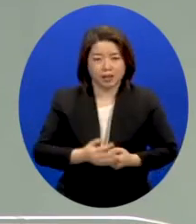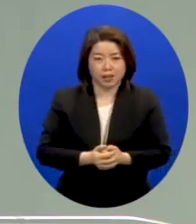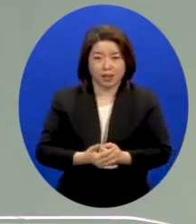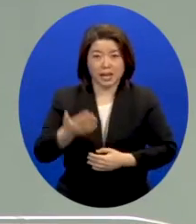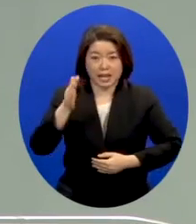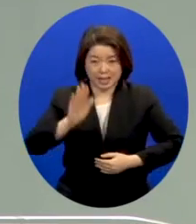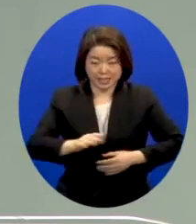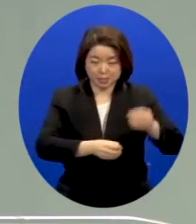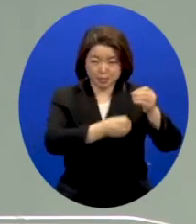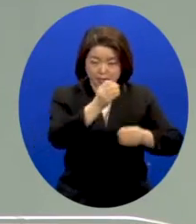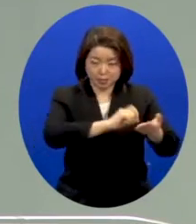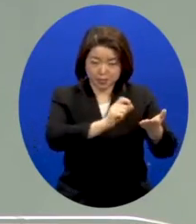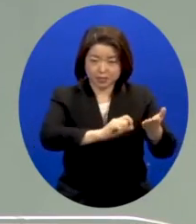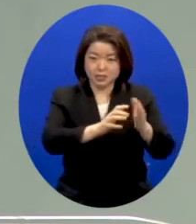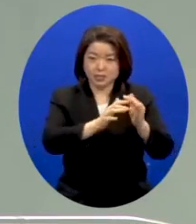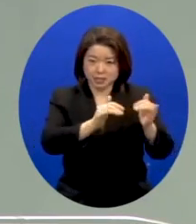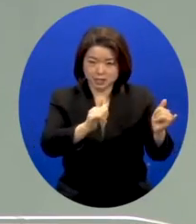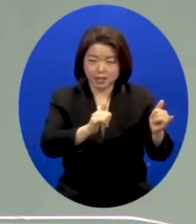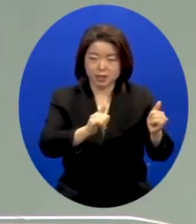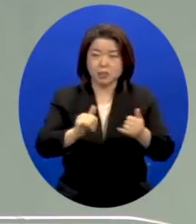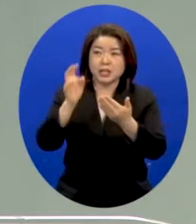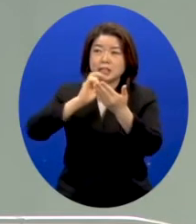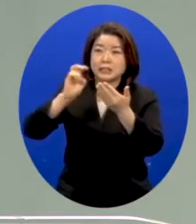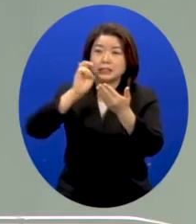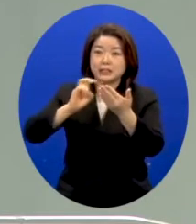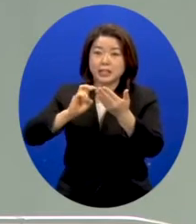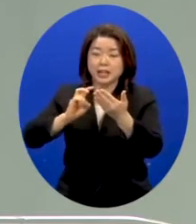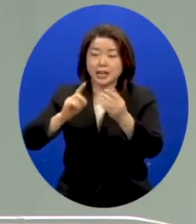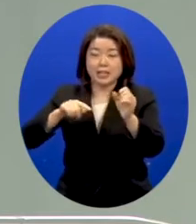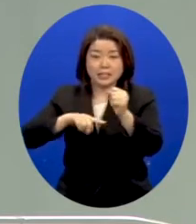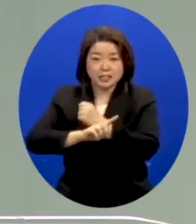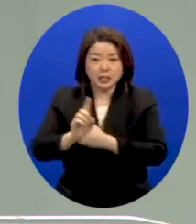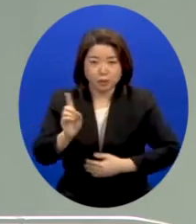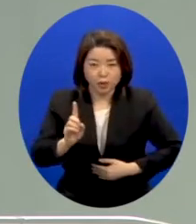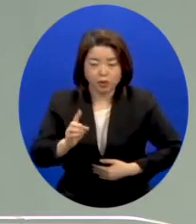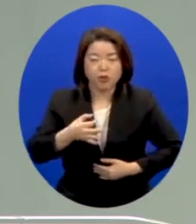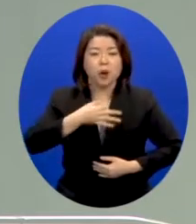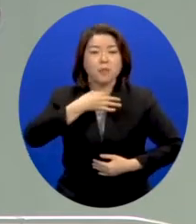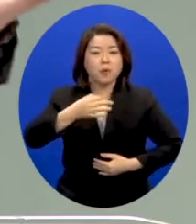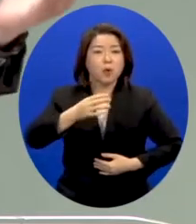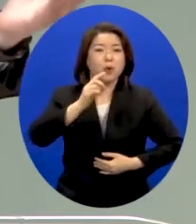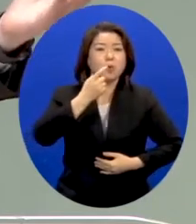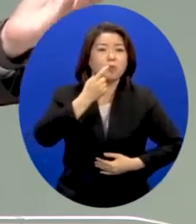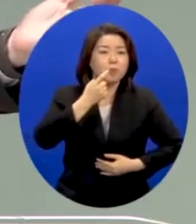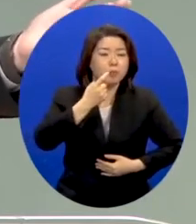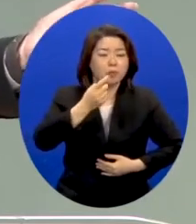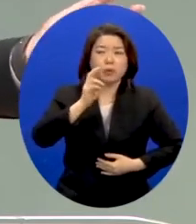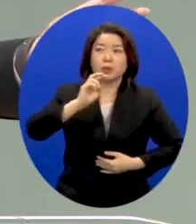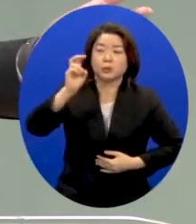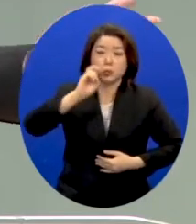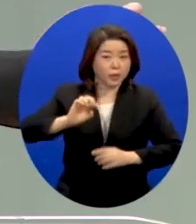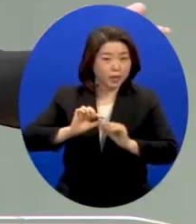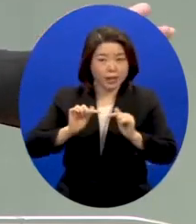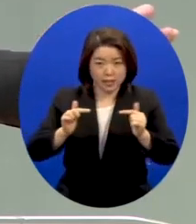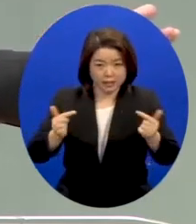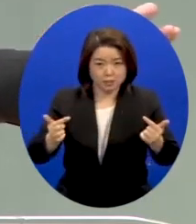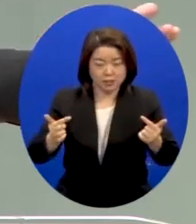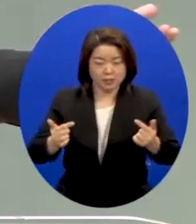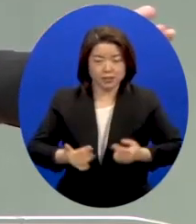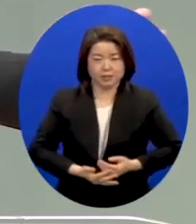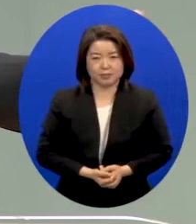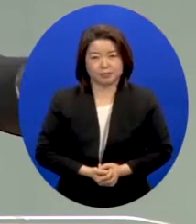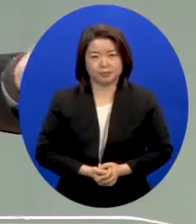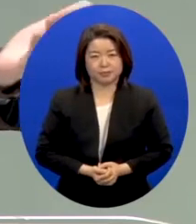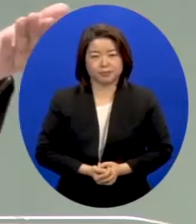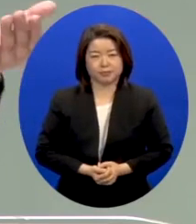말하는 차량은 단순히 우리가 목소리로 입으로 하나님께 노래 부르는 것을 말하는 것이 아닙니다